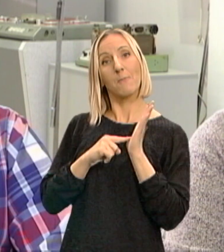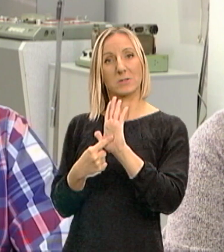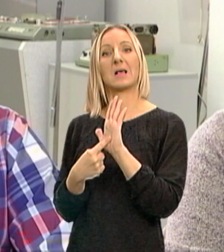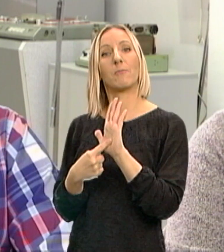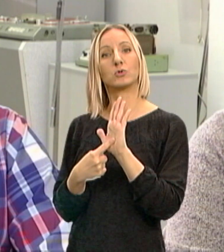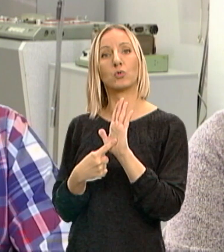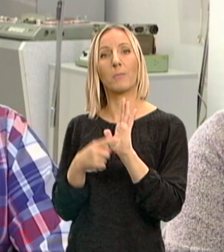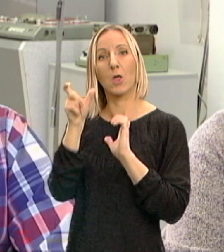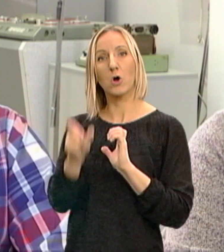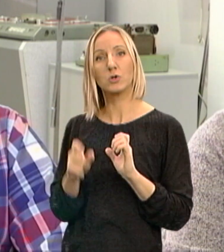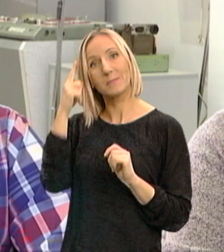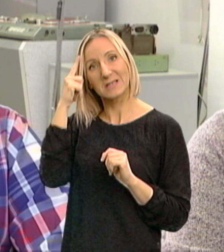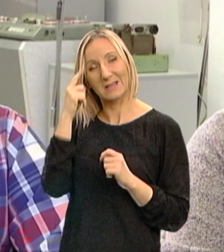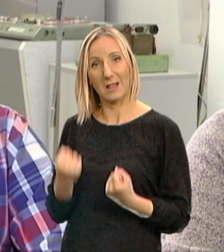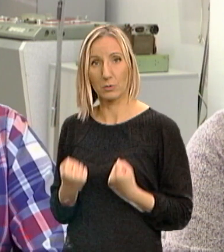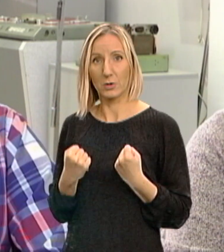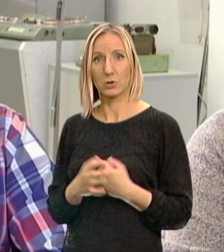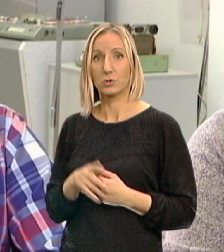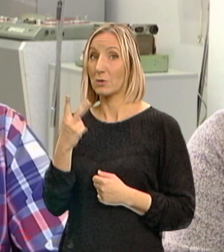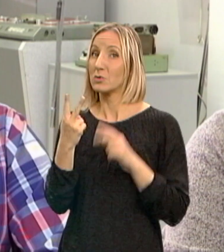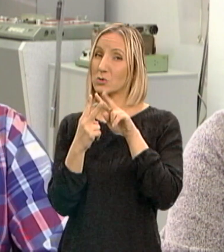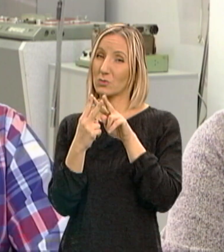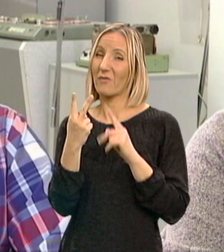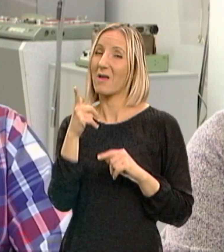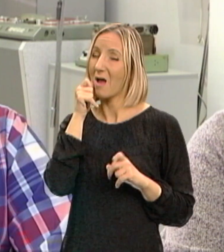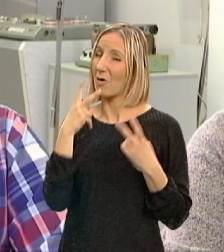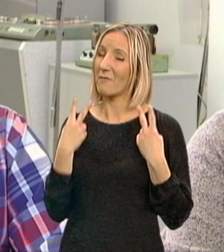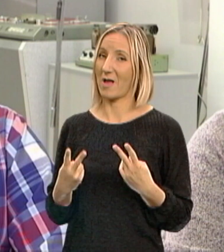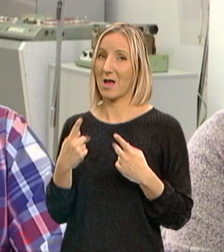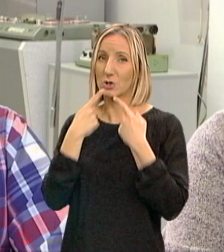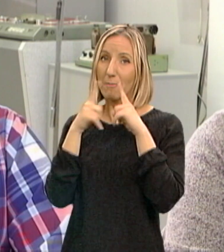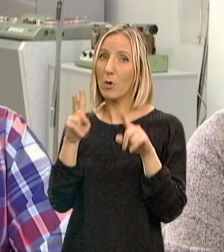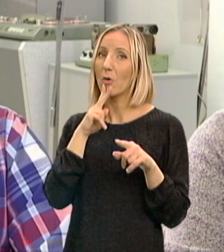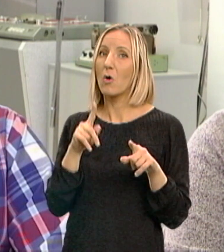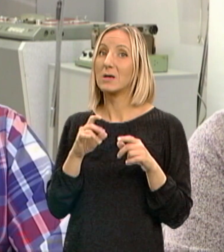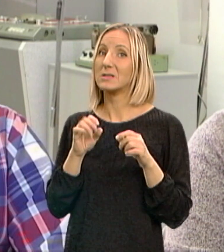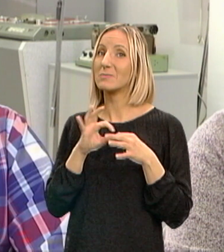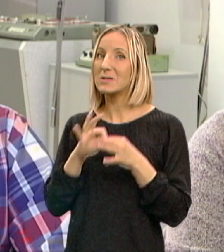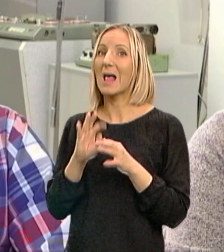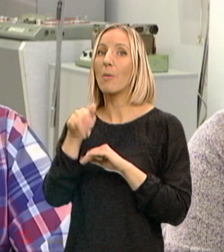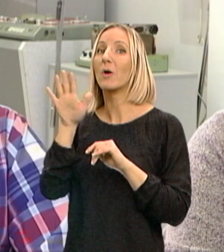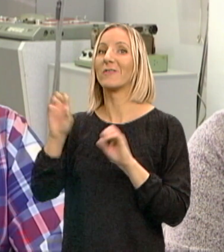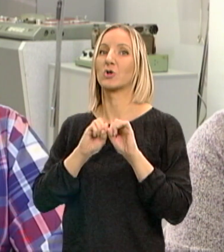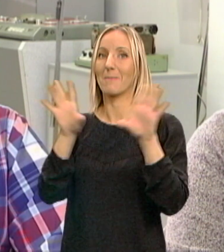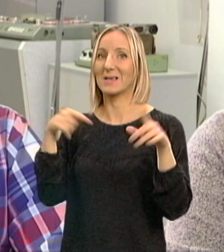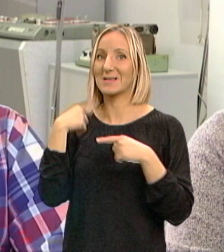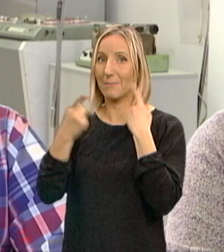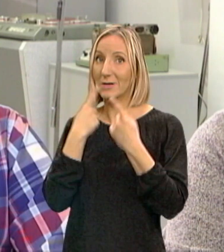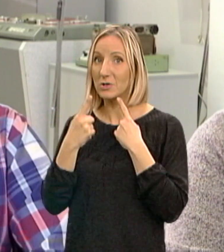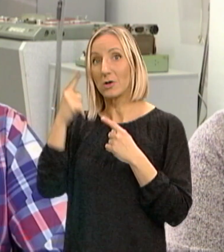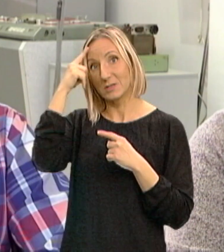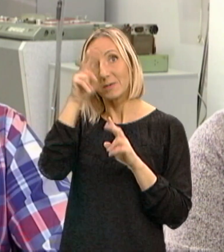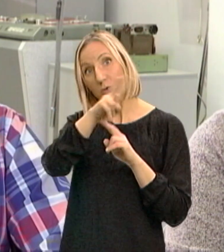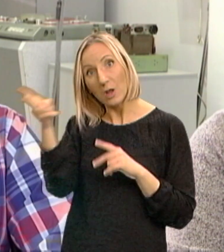intelektualnim teškoćama. To su dve zaista važne poruke koje smo stalno slali u smislu da i drugi podrže